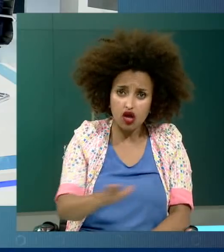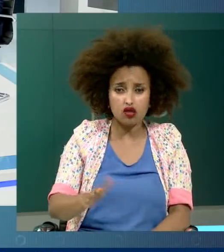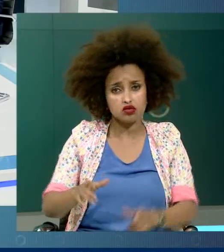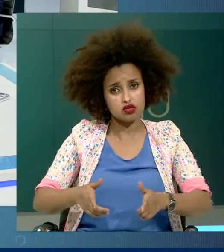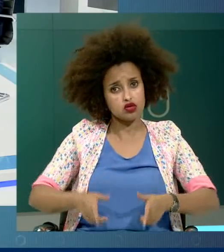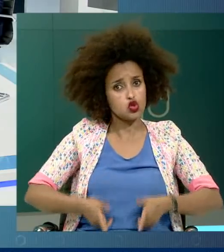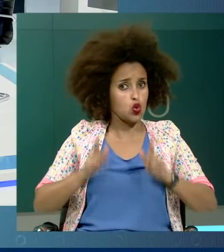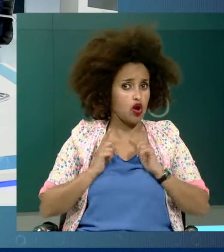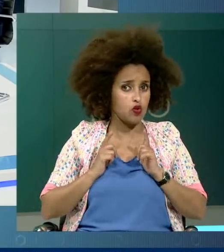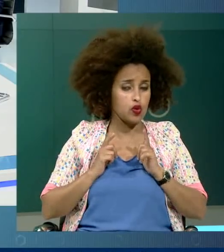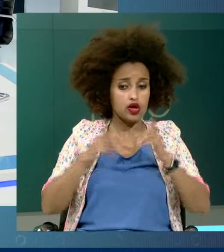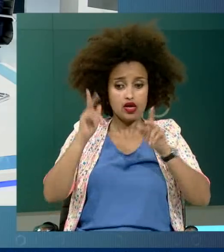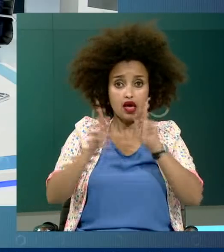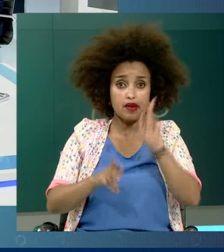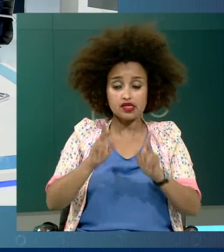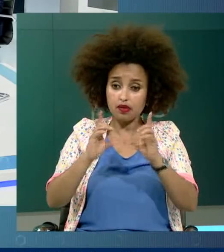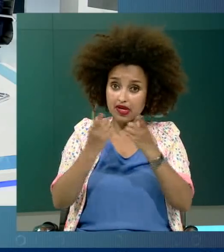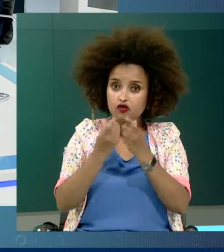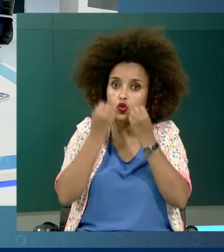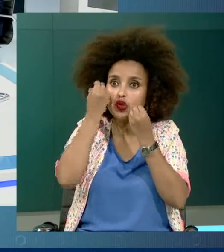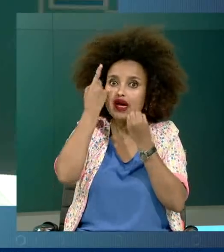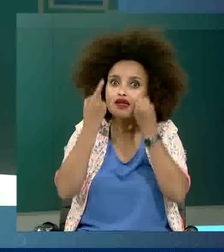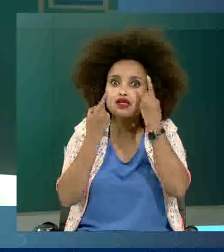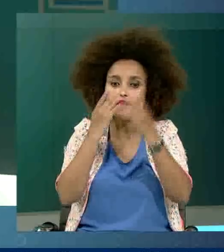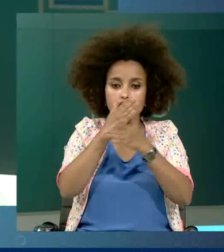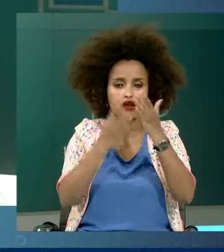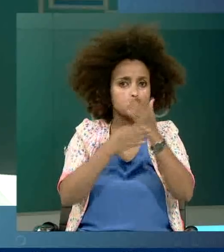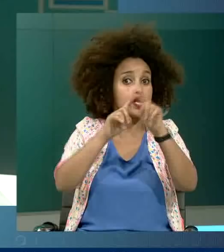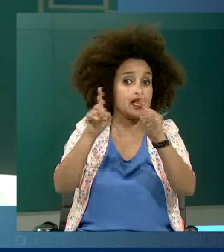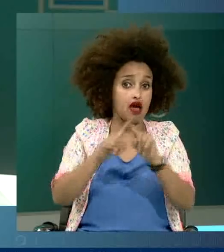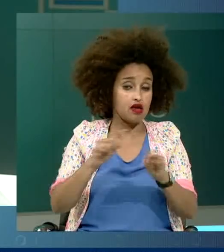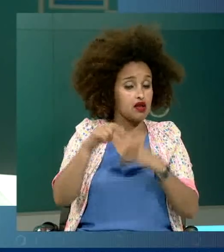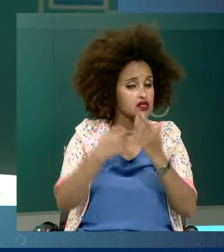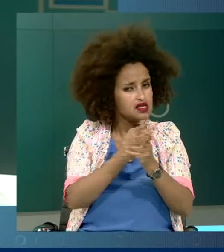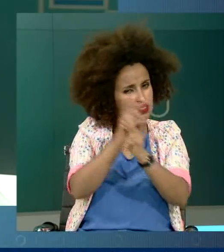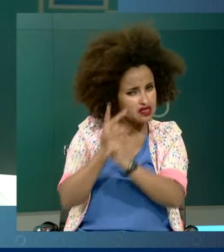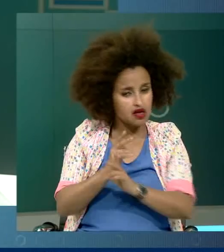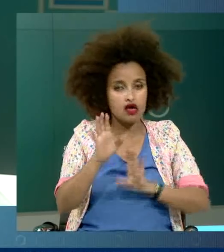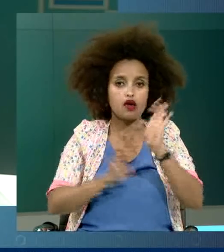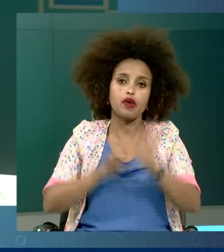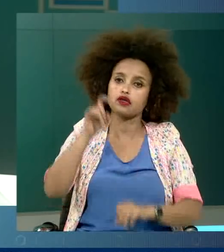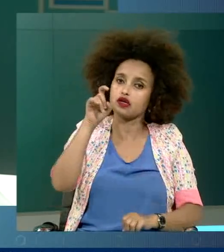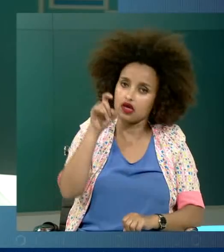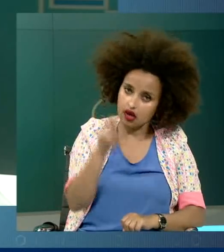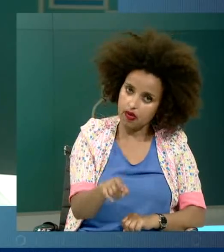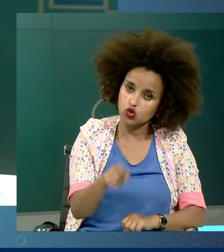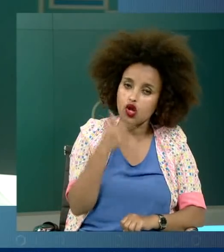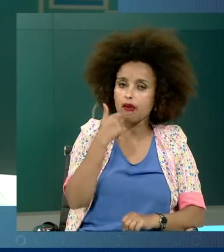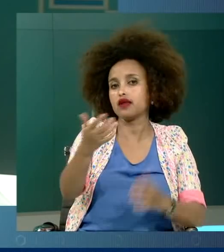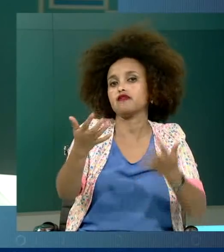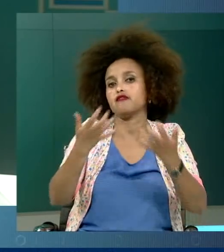አሉ። የህብረተሰብ ክፍሉ የአረዳድ ደረጃ የተለያየ ስለሚሆን እዛም ላይ ጥንቃቄ ማድረግ አለባቸው ጋዜጠኞች ማለት